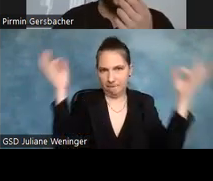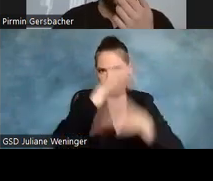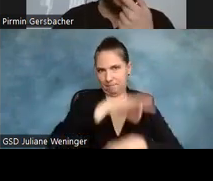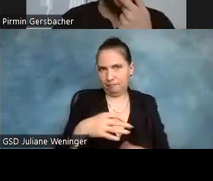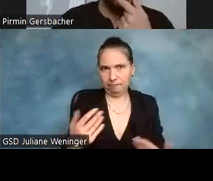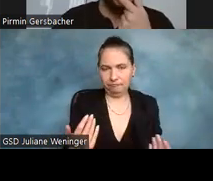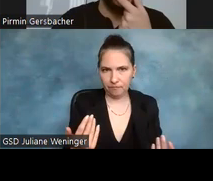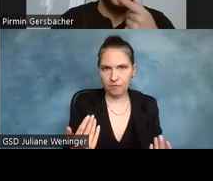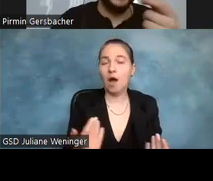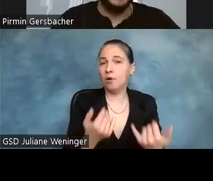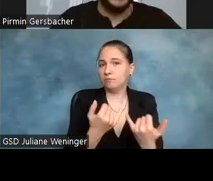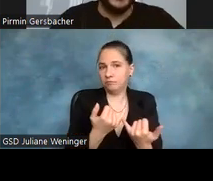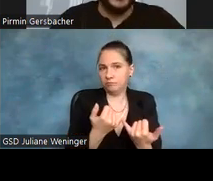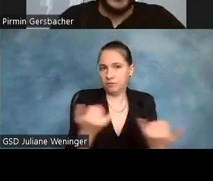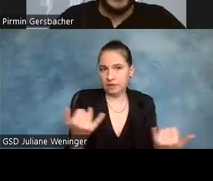leicht überprüfen.